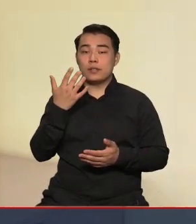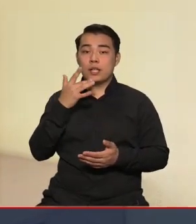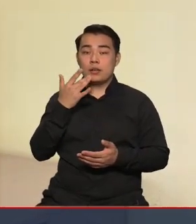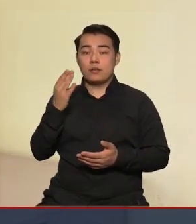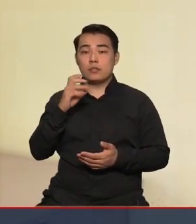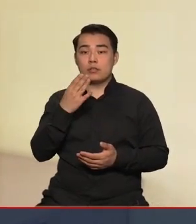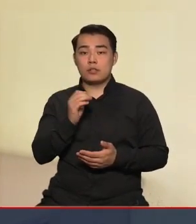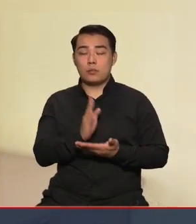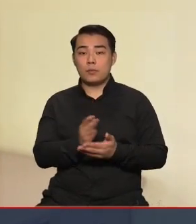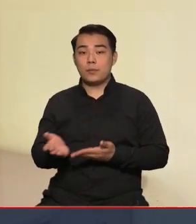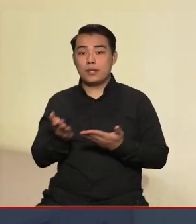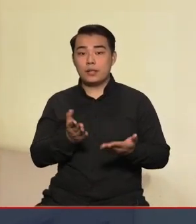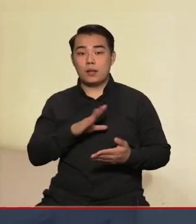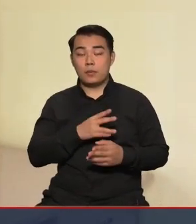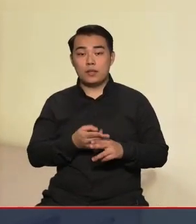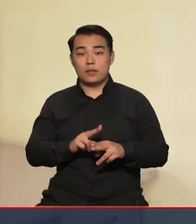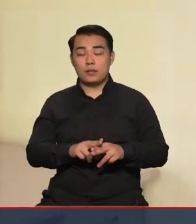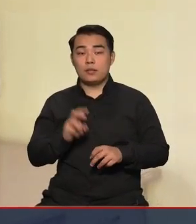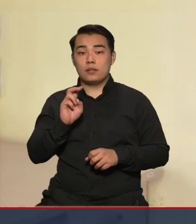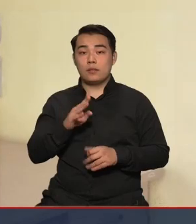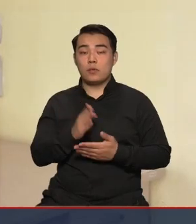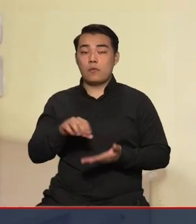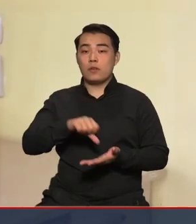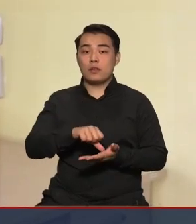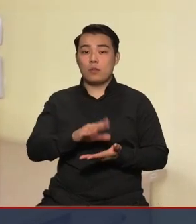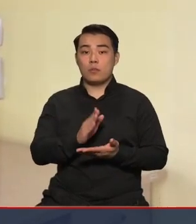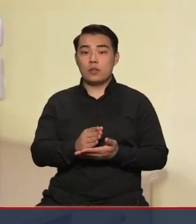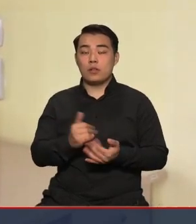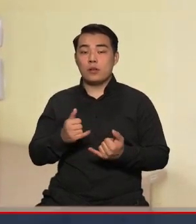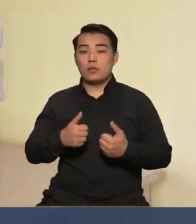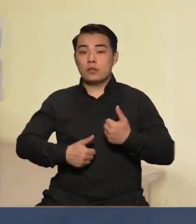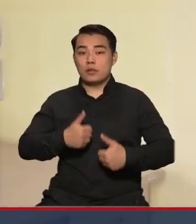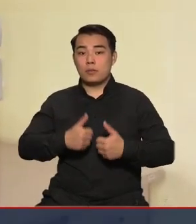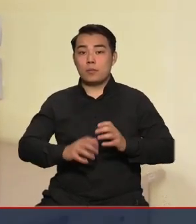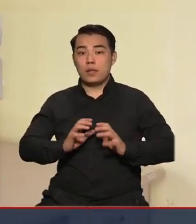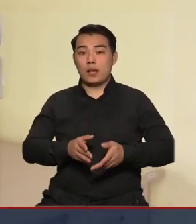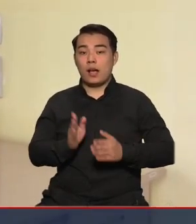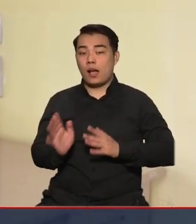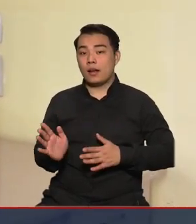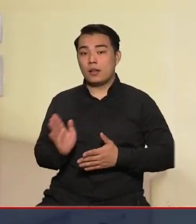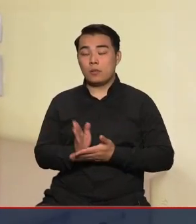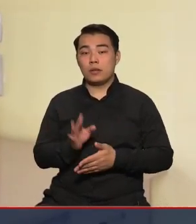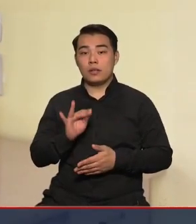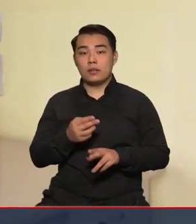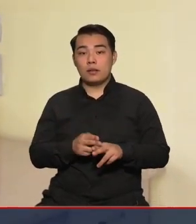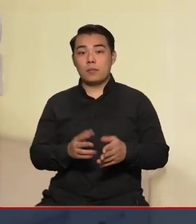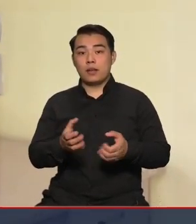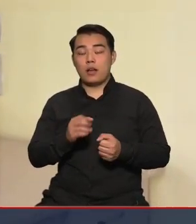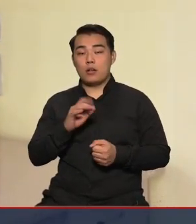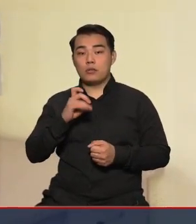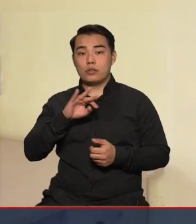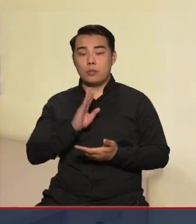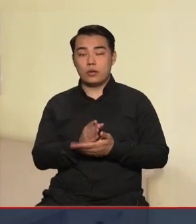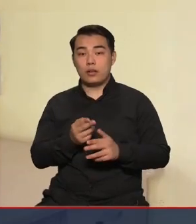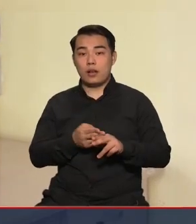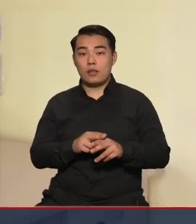Штаты. Меня специально пригласили туда. Там я выступлю на чемпионате мира по карате, в том числе с применением оружия. Я